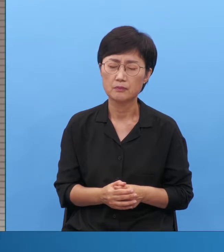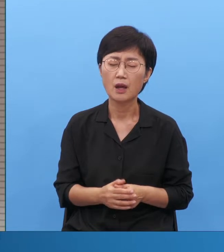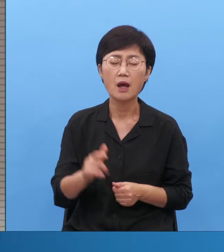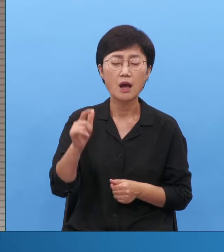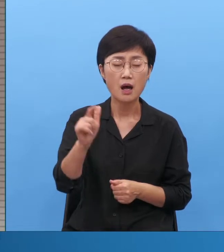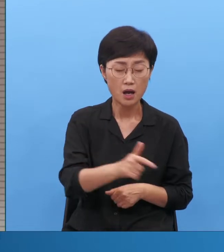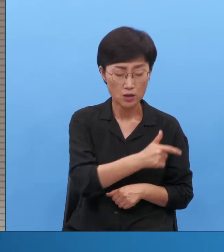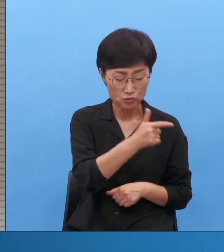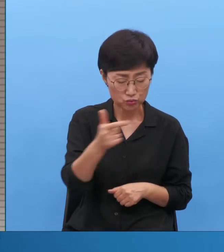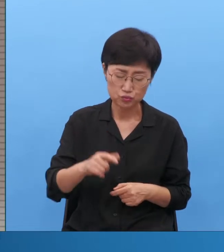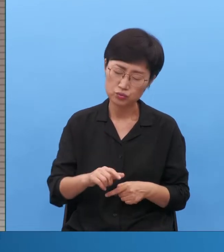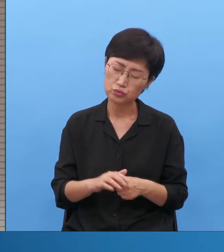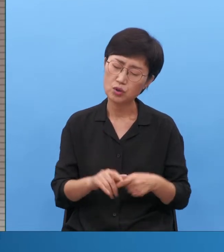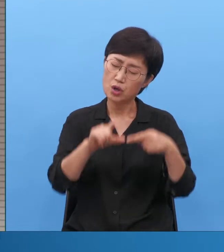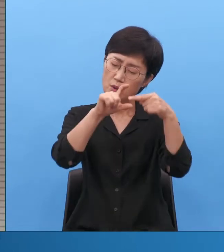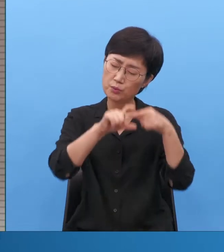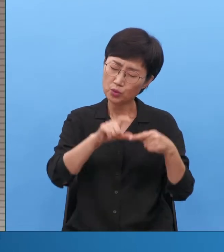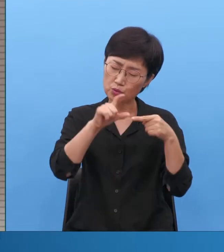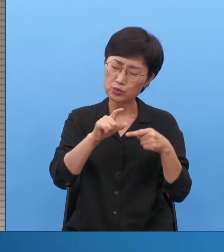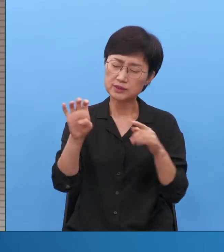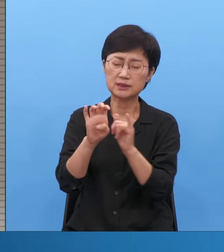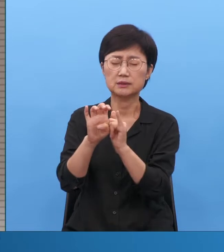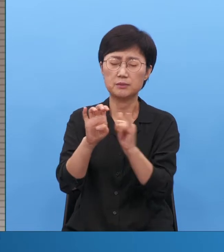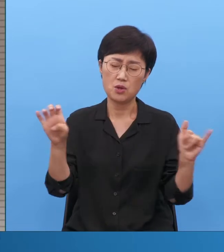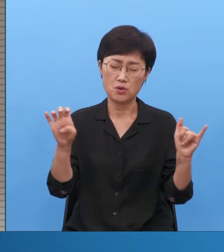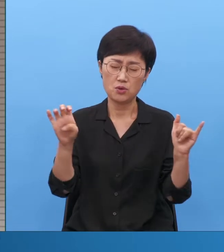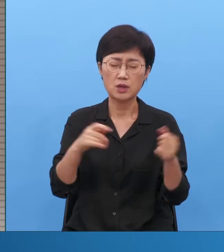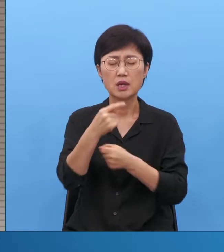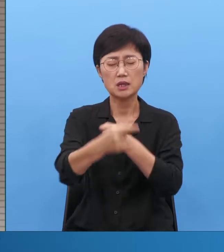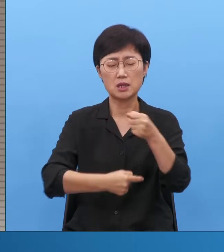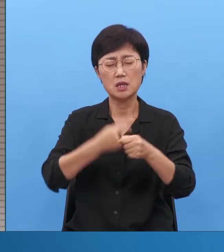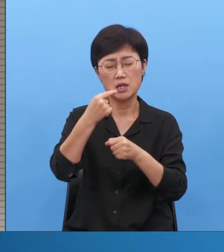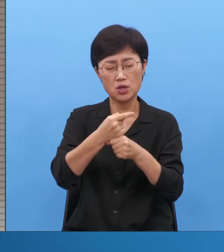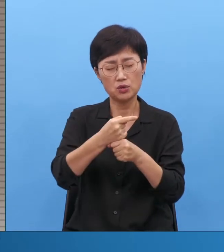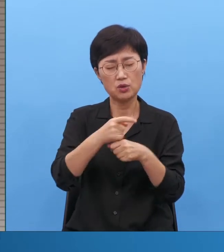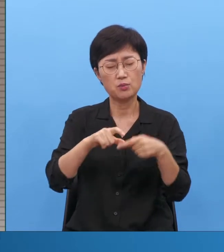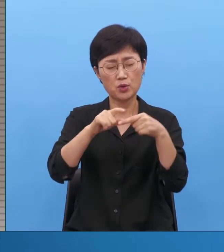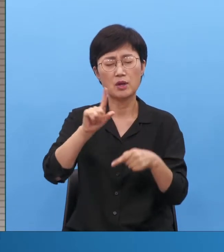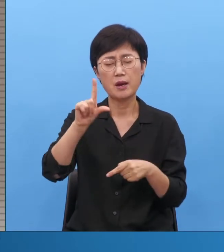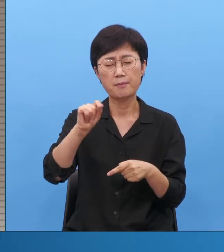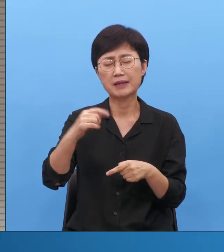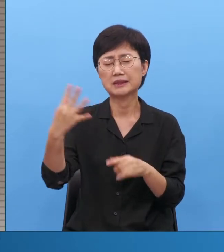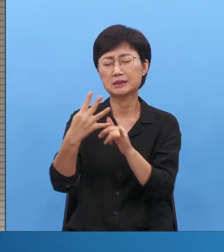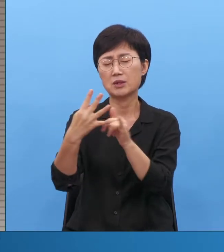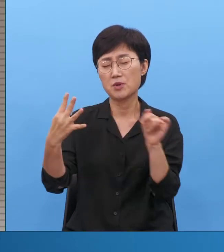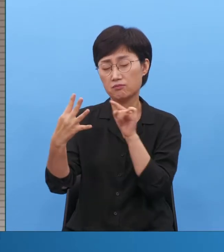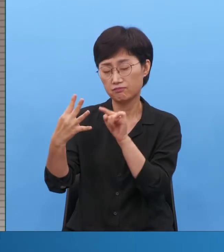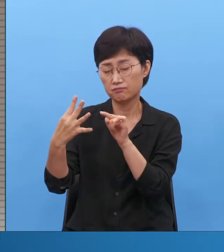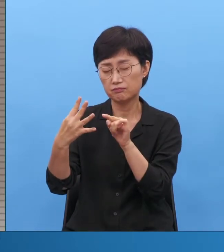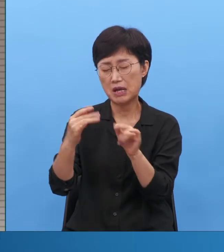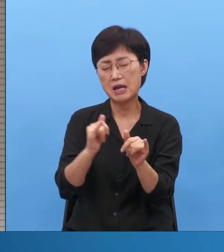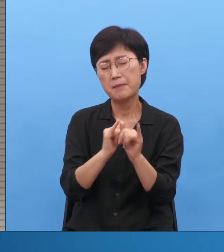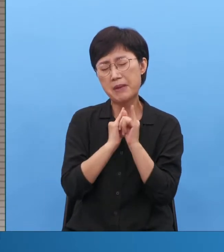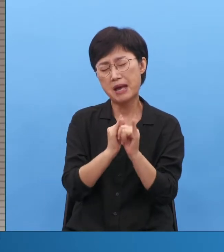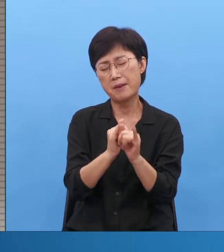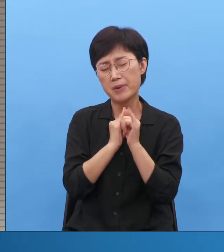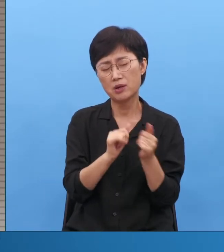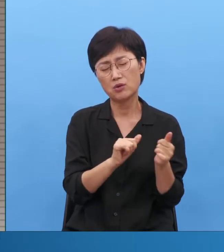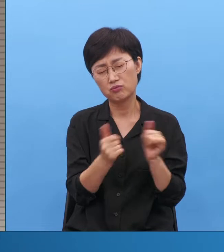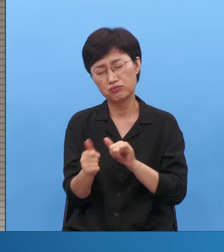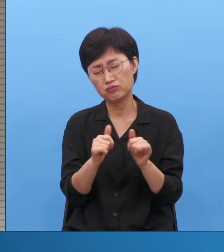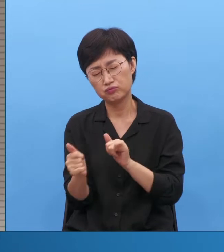명이 1년에는 약 14,000여 명이 자살로 고귀한 생명을 잃어가고 있습니다. About 40 people a